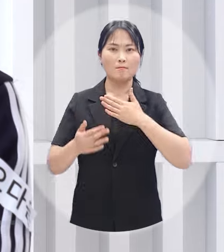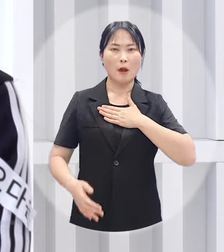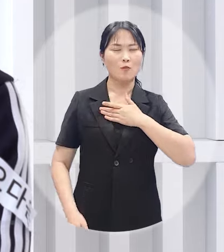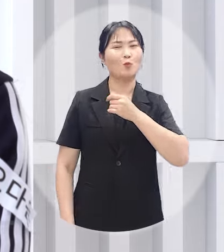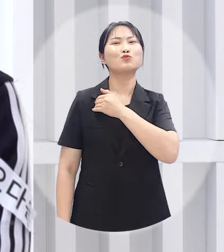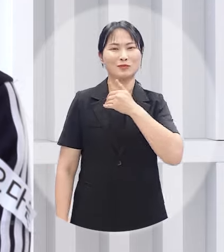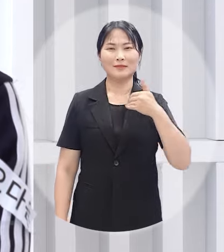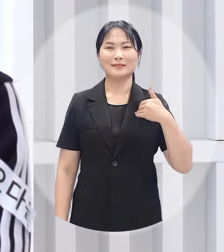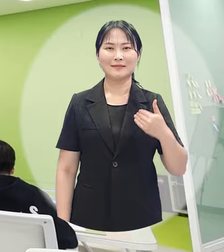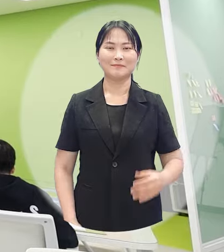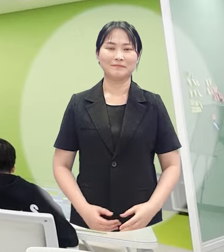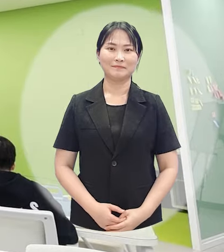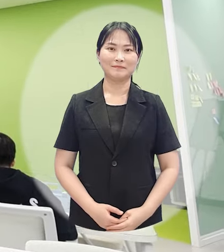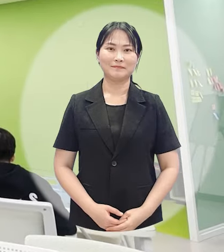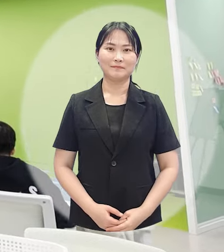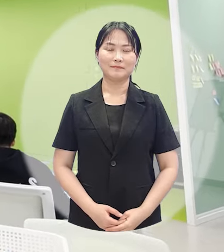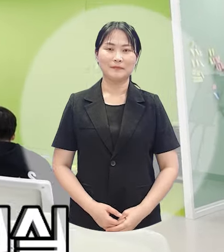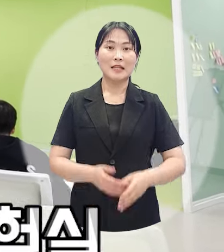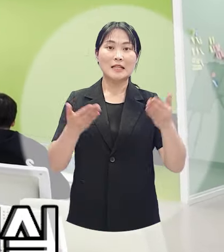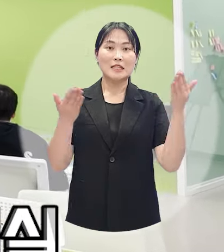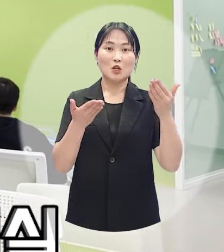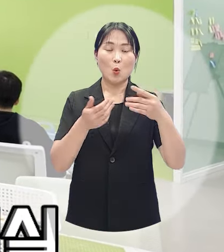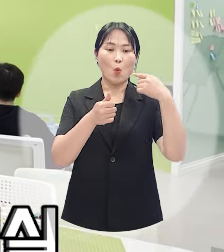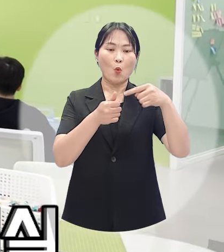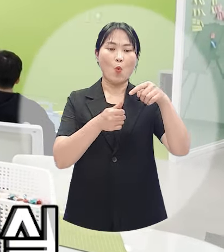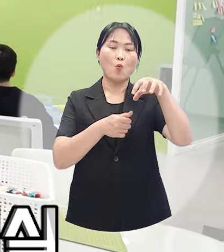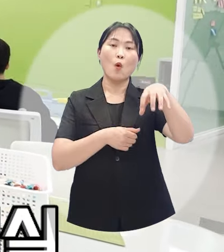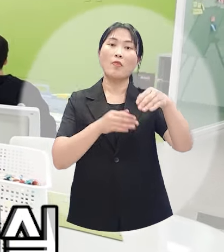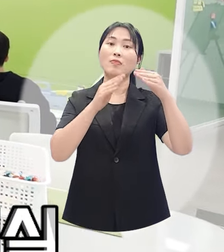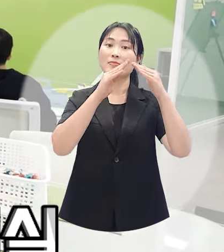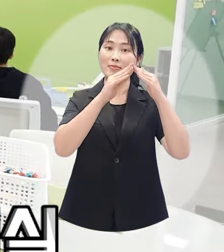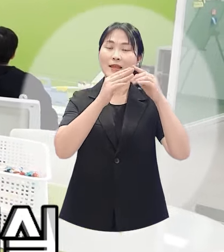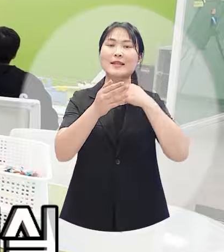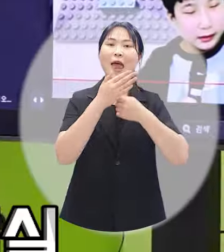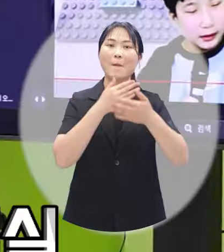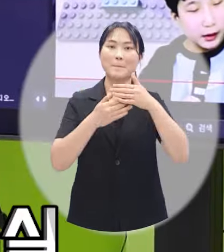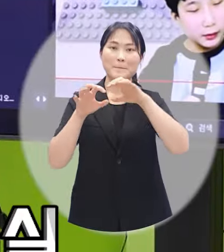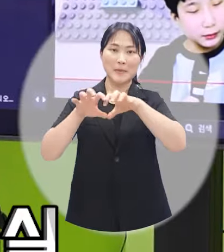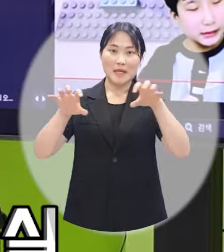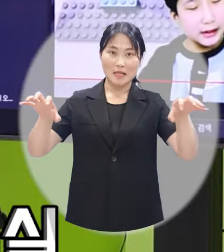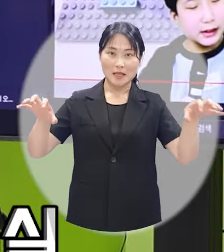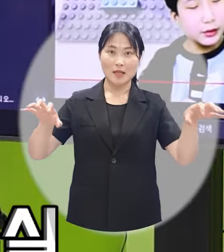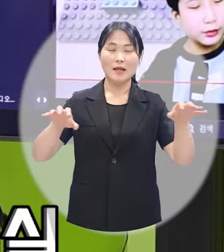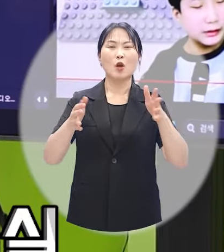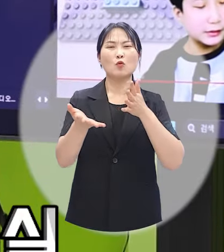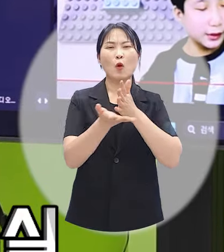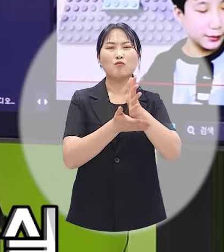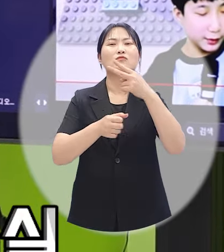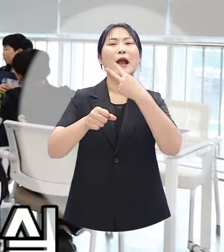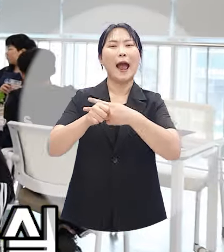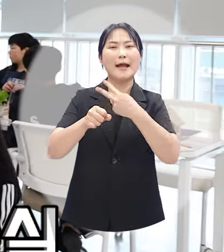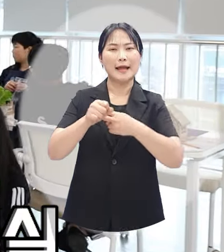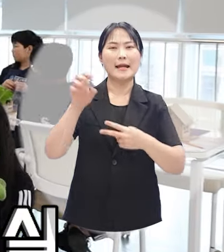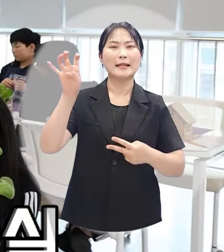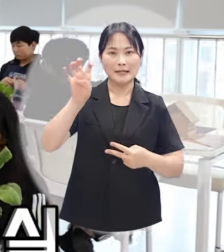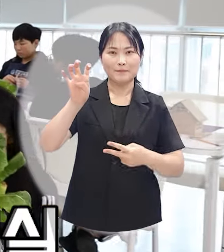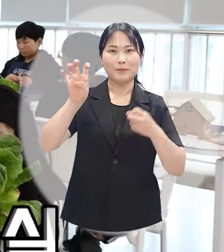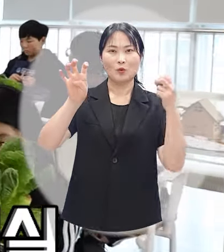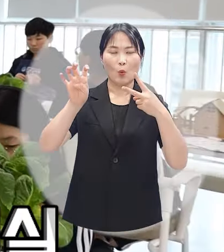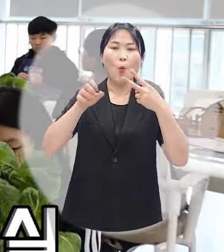마음이 뿌듯했어요. 진로교육원 진로체험실은 전문 경험을 가진 활동강사 40명과